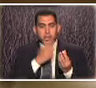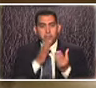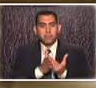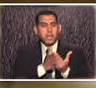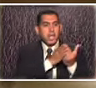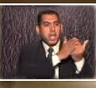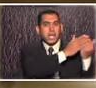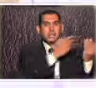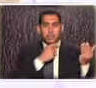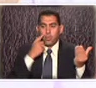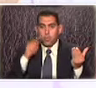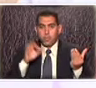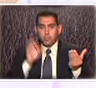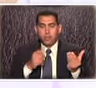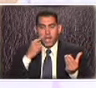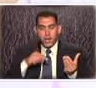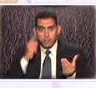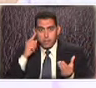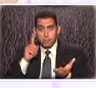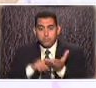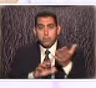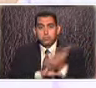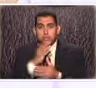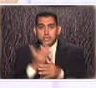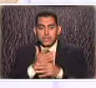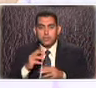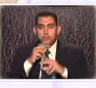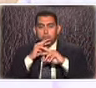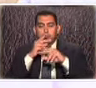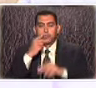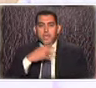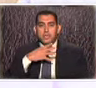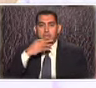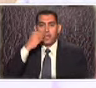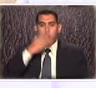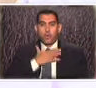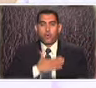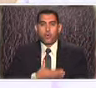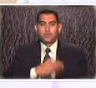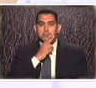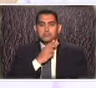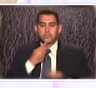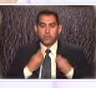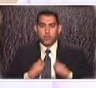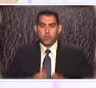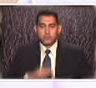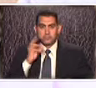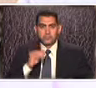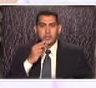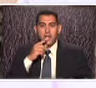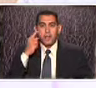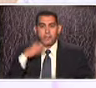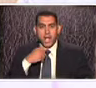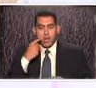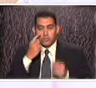بالواقع هي المشكله تبتدئ من التعبير الجانب نعم الروحي لو غيرنا الزاويه التي